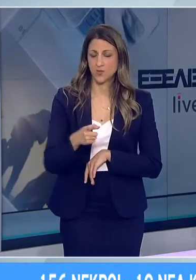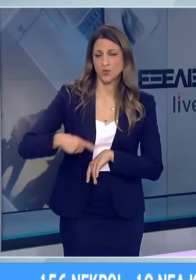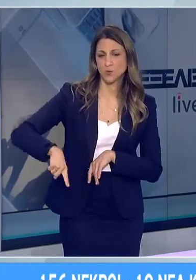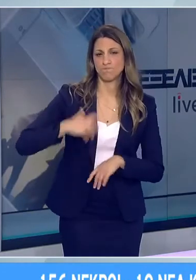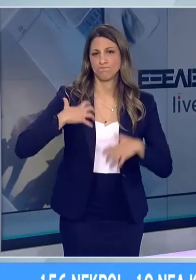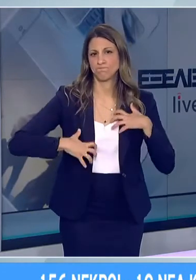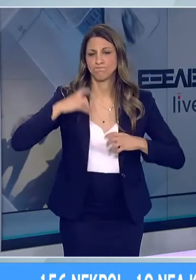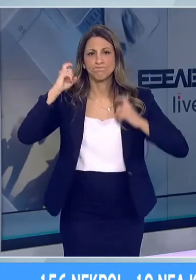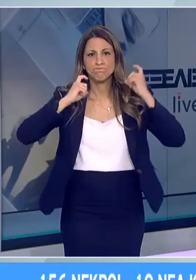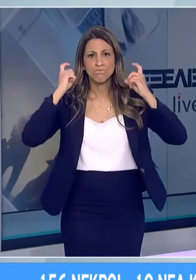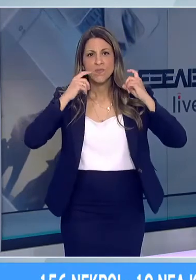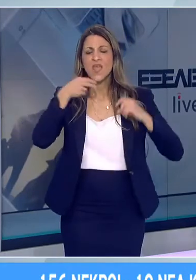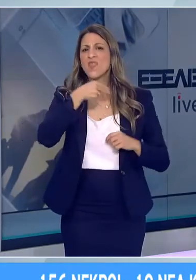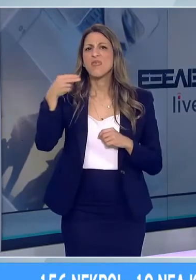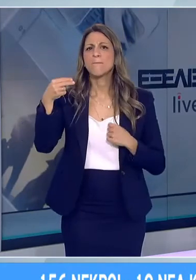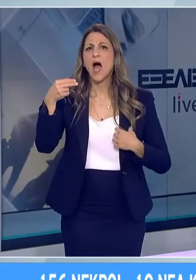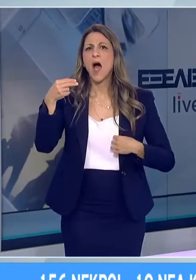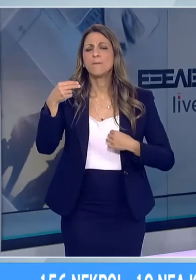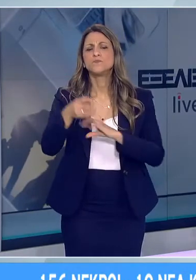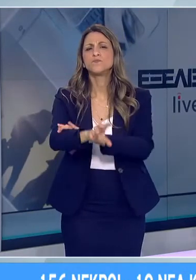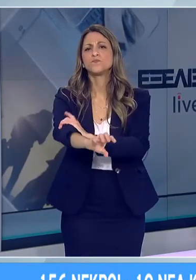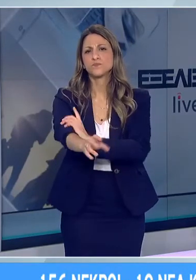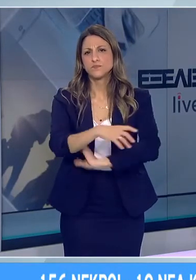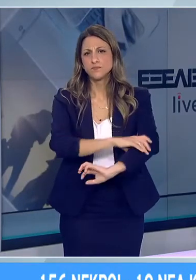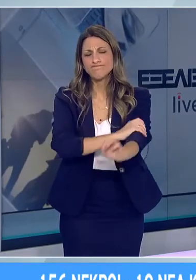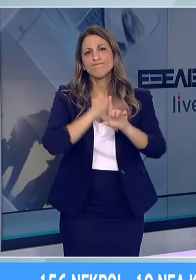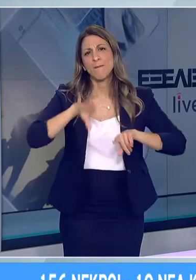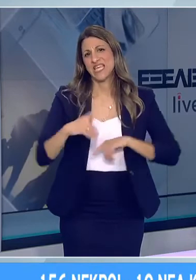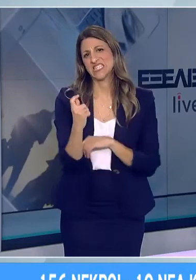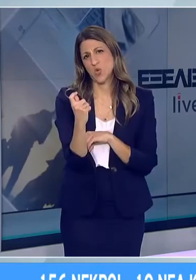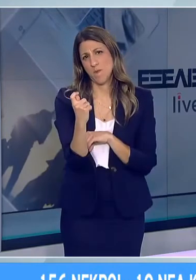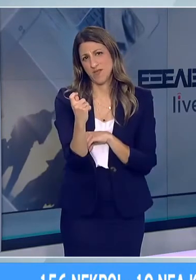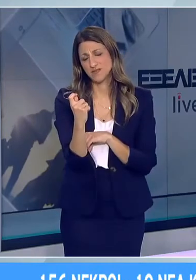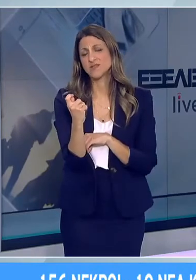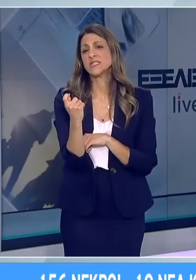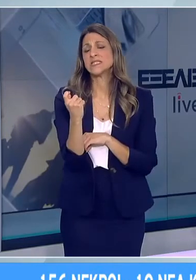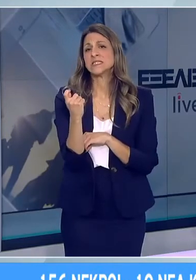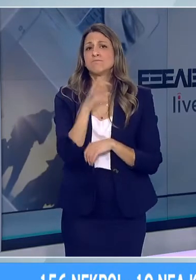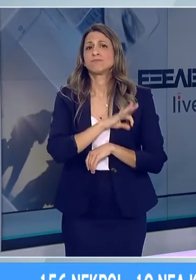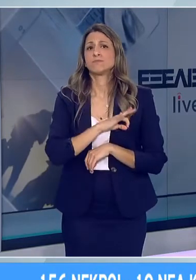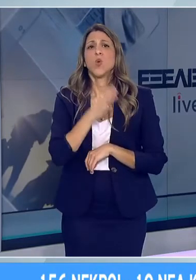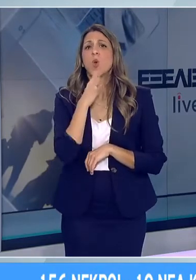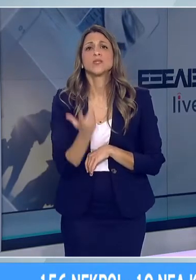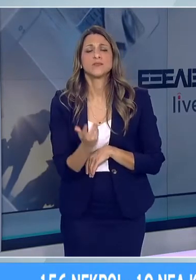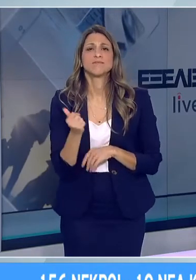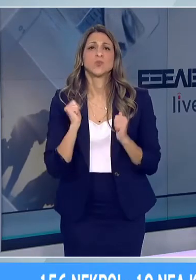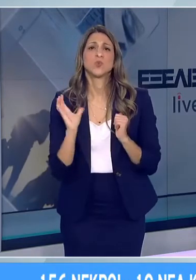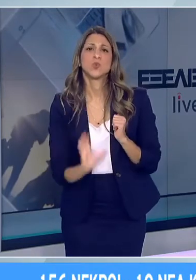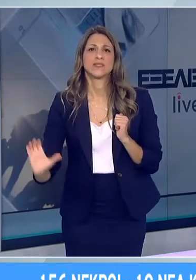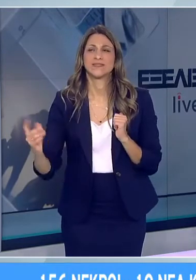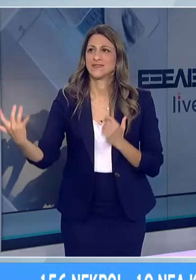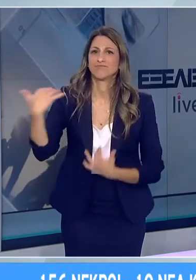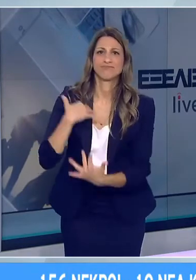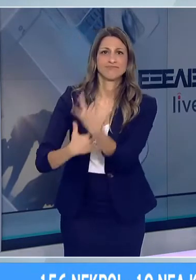αρχές. Ιδιαίτερα για χώρες οι οποίες η οικονομία τους εξαρτάται από τον τουρισμό και προσπαθούν να βρουν κάποια κοινά σημεία